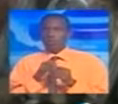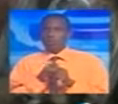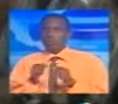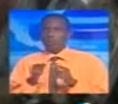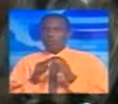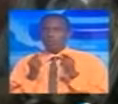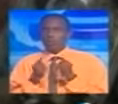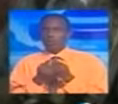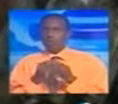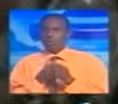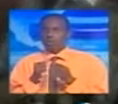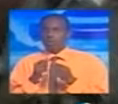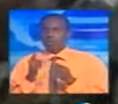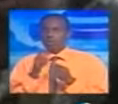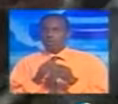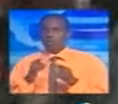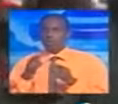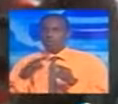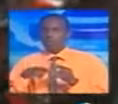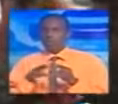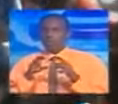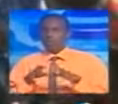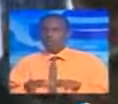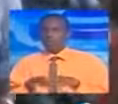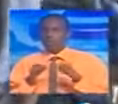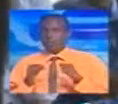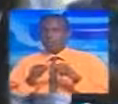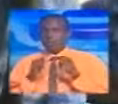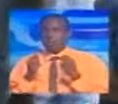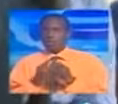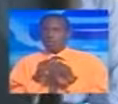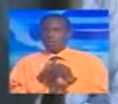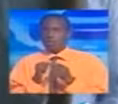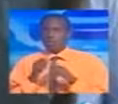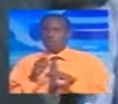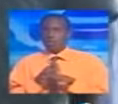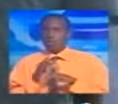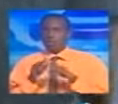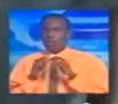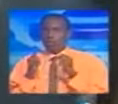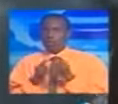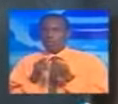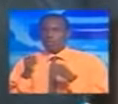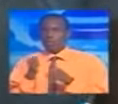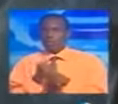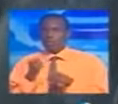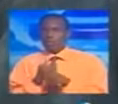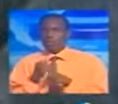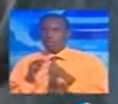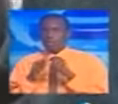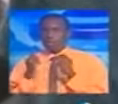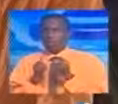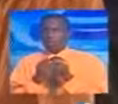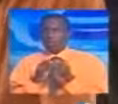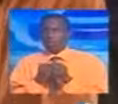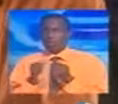félicité les sapeurs-pompiers de la protection civile qui ont donc fait avec bravoure leur travail et a rassuré donc aux